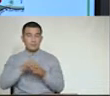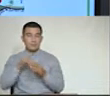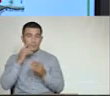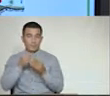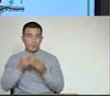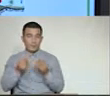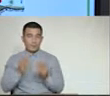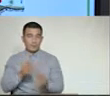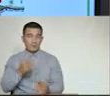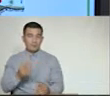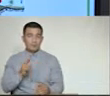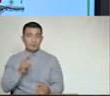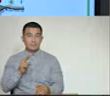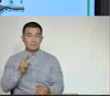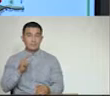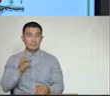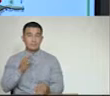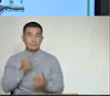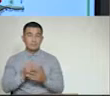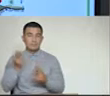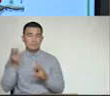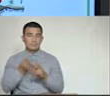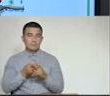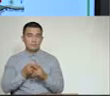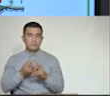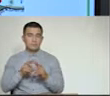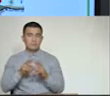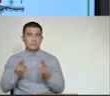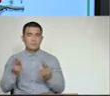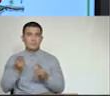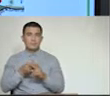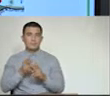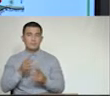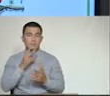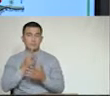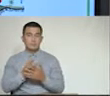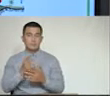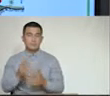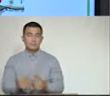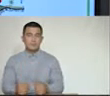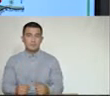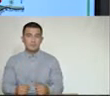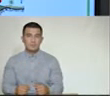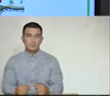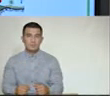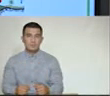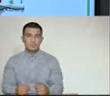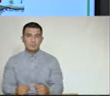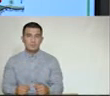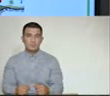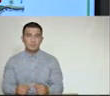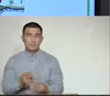so'ng yadrolar teng ikkiga taqsimlana boshlaydi. Mana, ko'ryapsizmi?